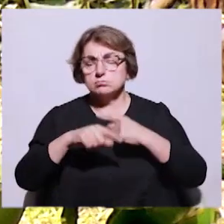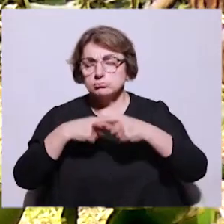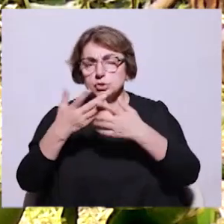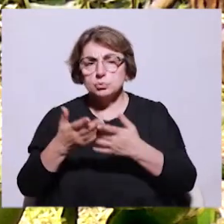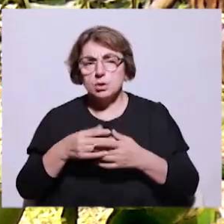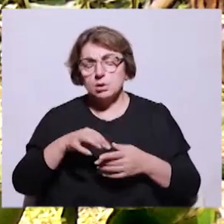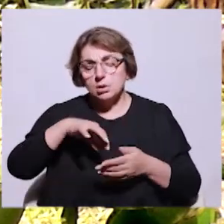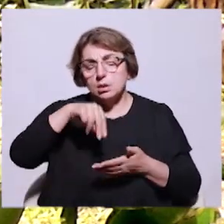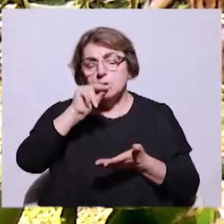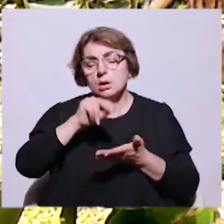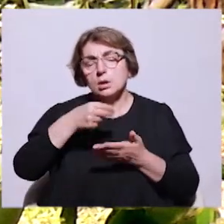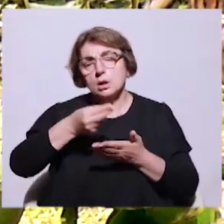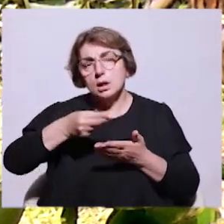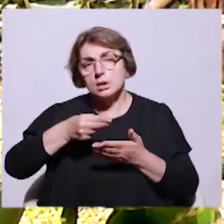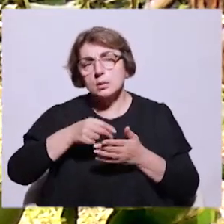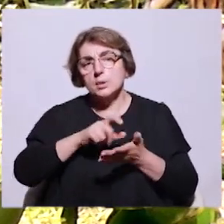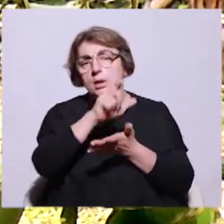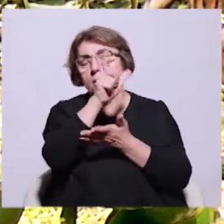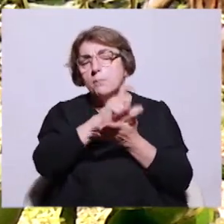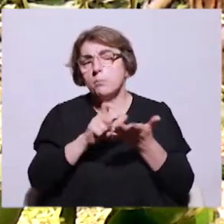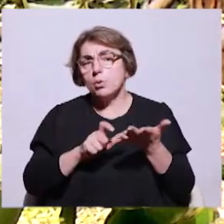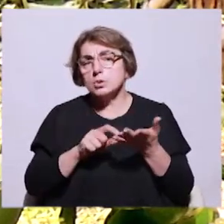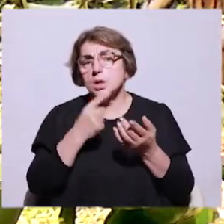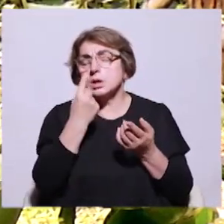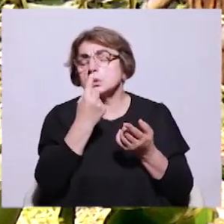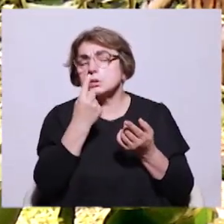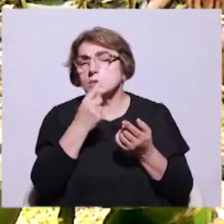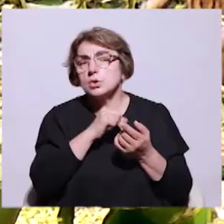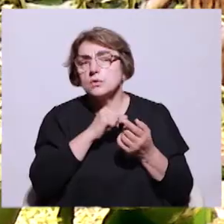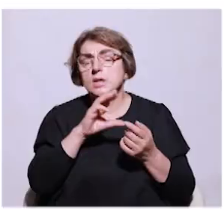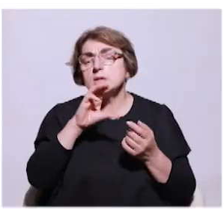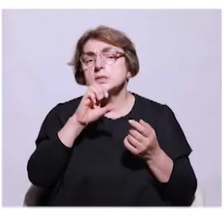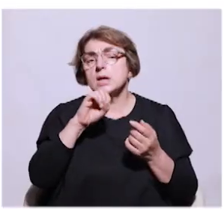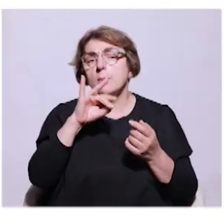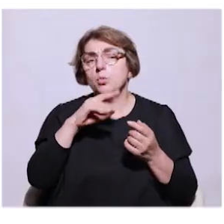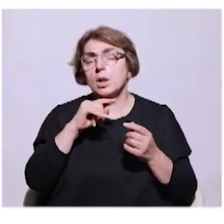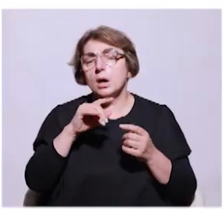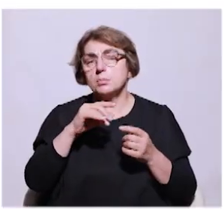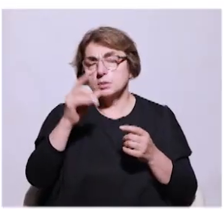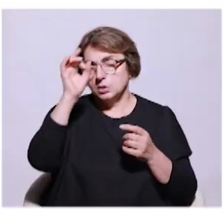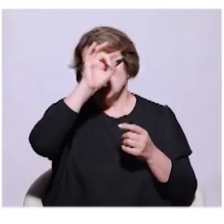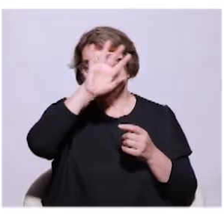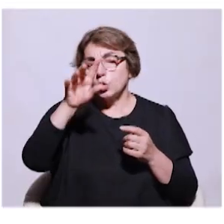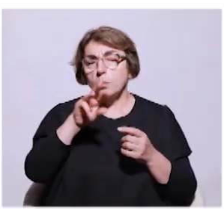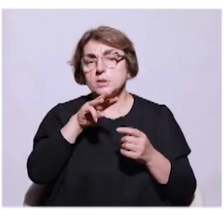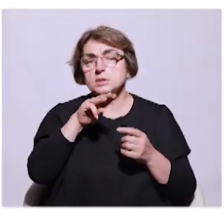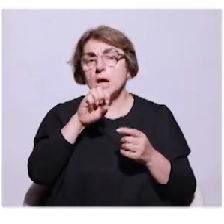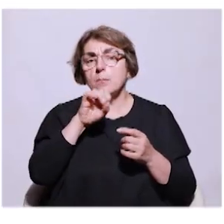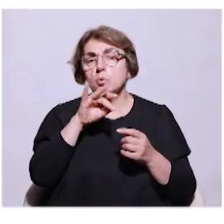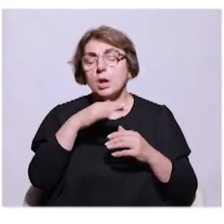კალიგრაფია, პოეზია, თვითონ აი სამურაებიც კი, სახელგანთქმული სამურაები